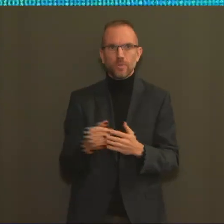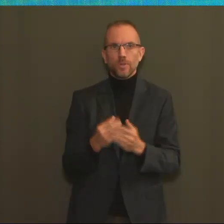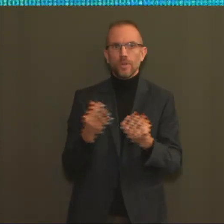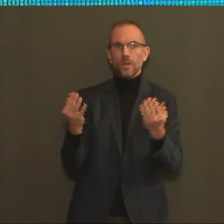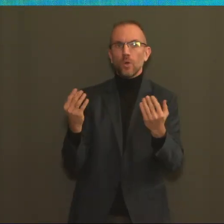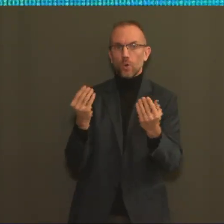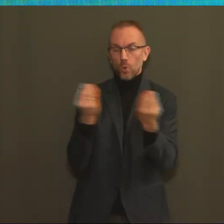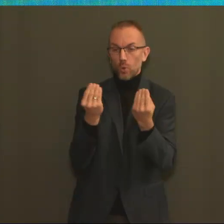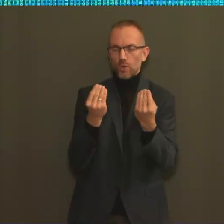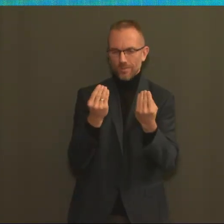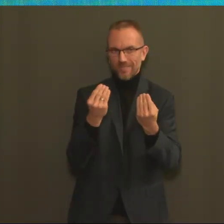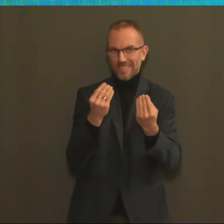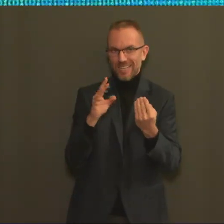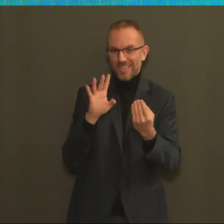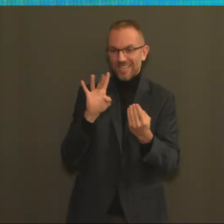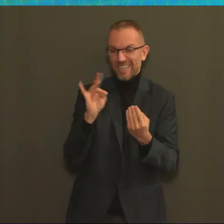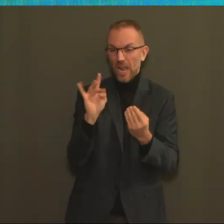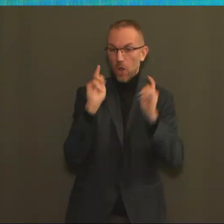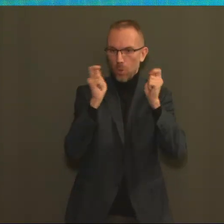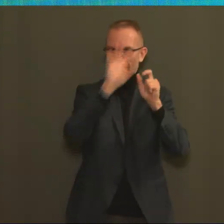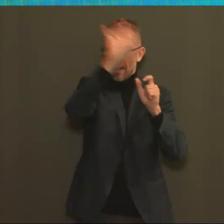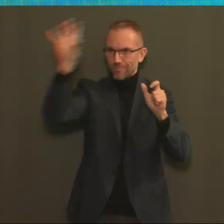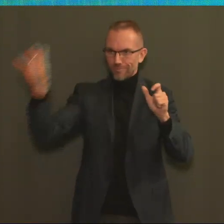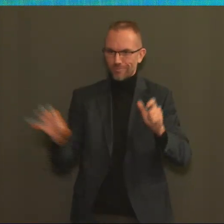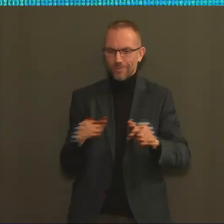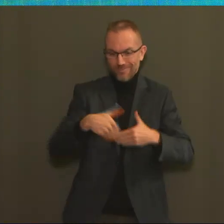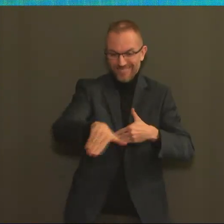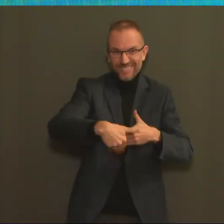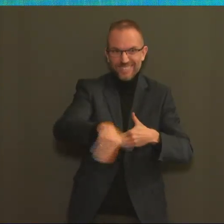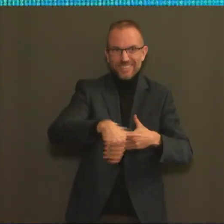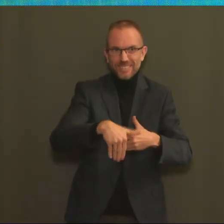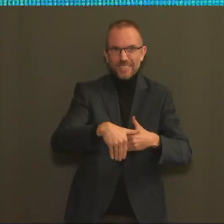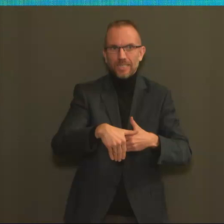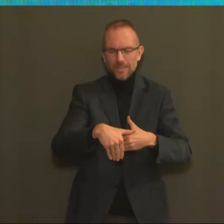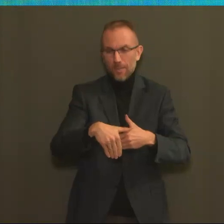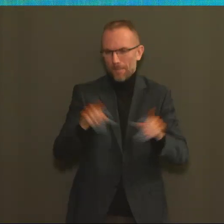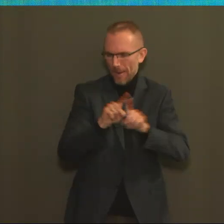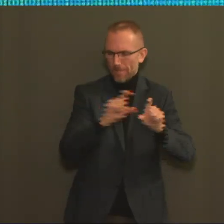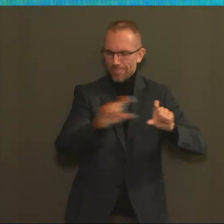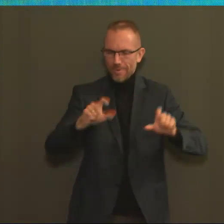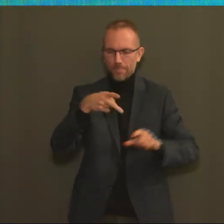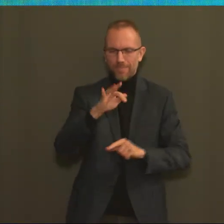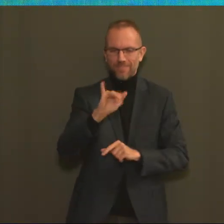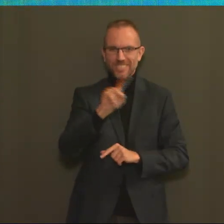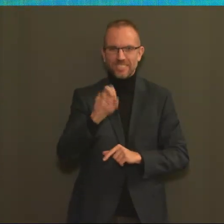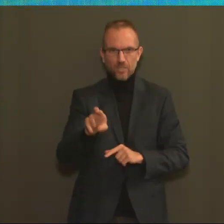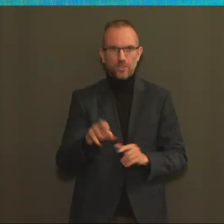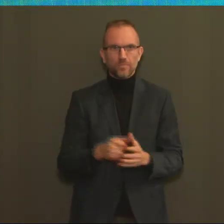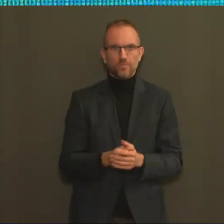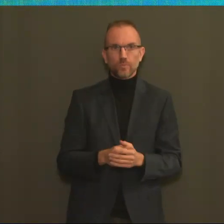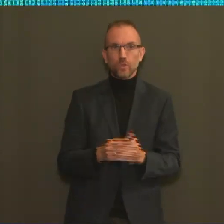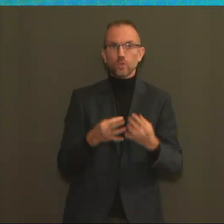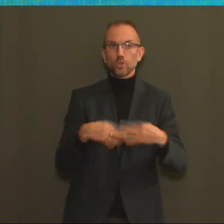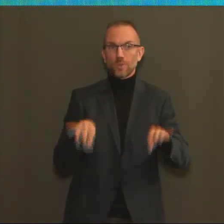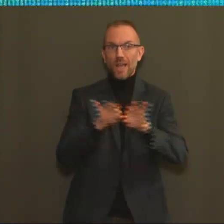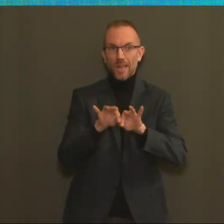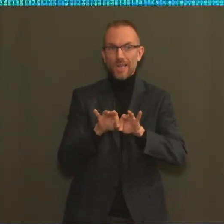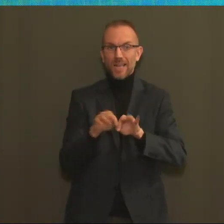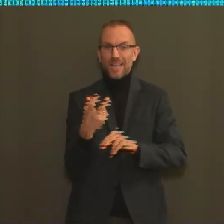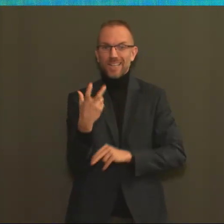schrap utilisé pour zijn group totaal ik had gereisd simin